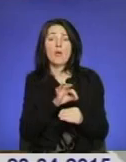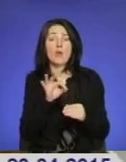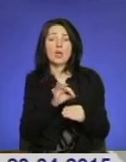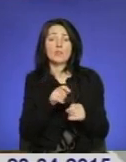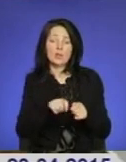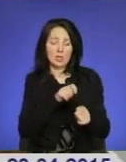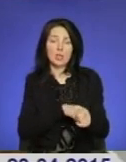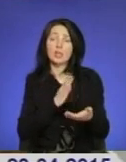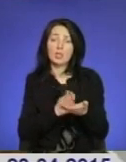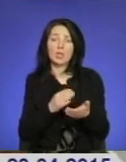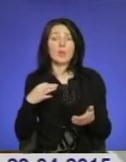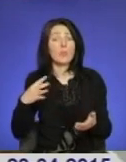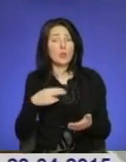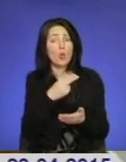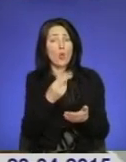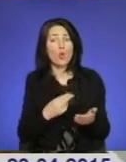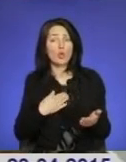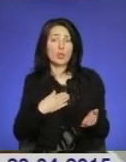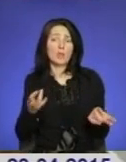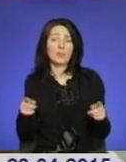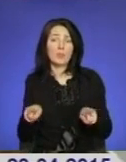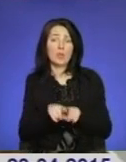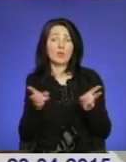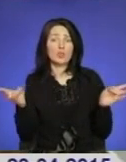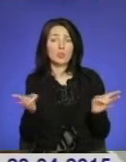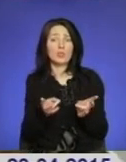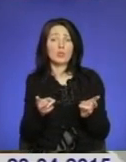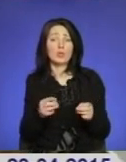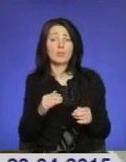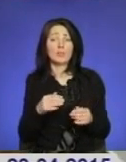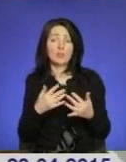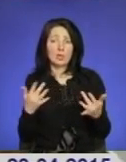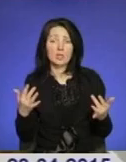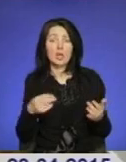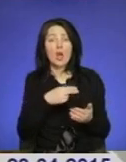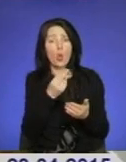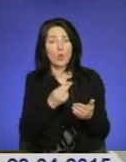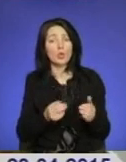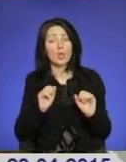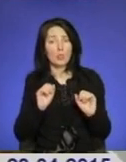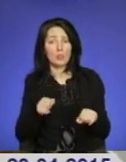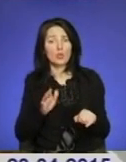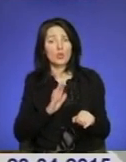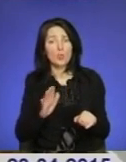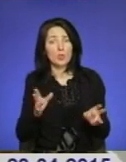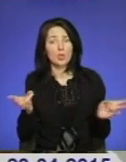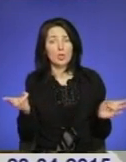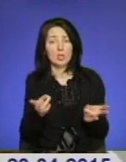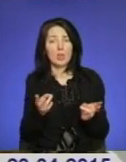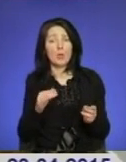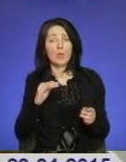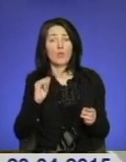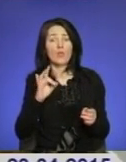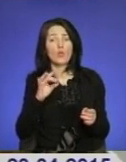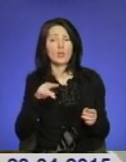тканина в нас є білого кольору. Нам також потрібна фурнітура, ну, інші кольори маю на увазі, можуть бути. Нам також потрібна фурнітура